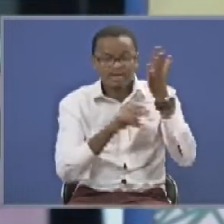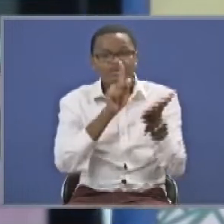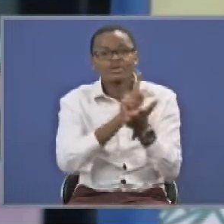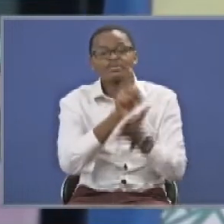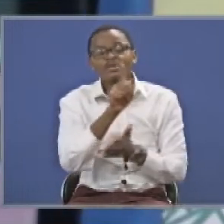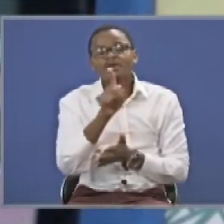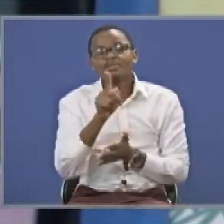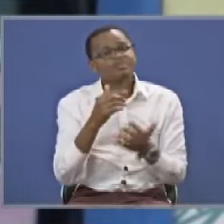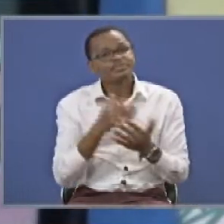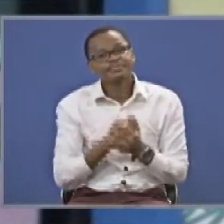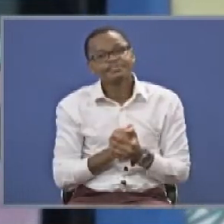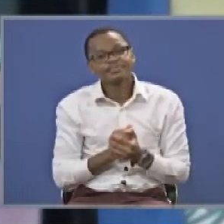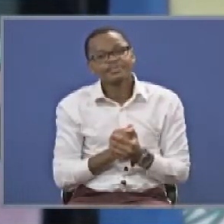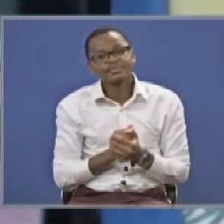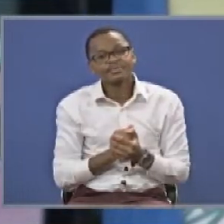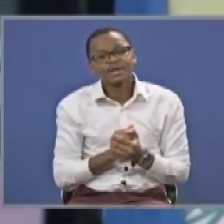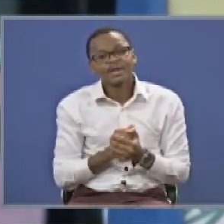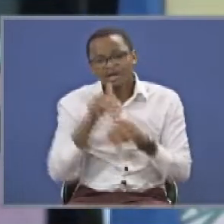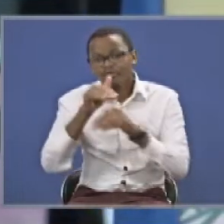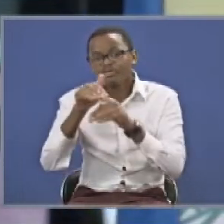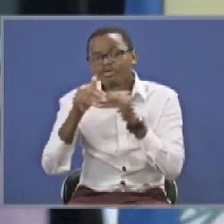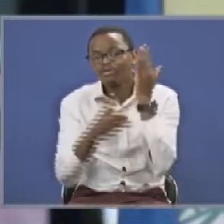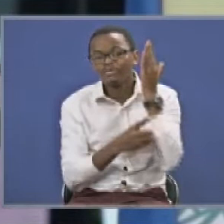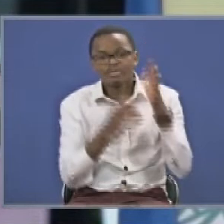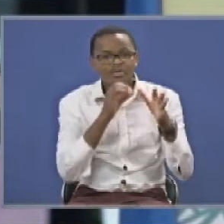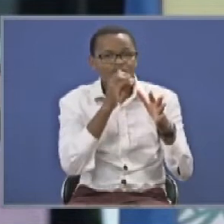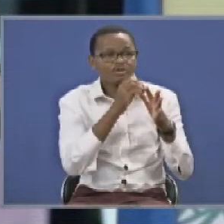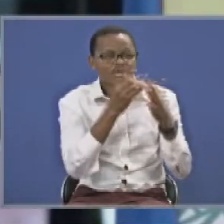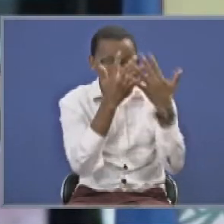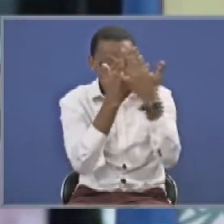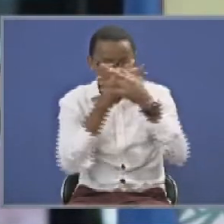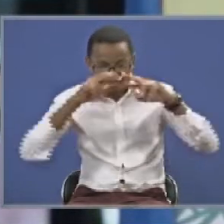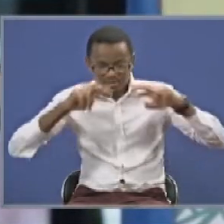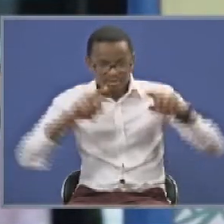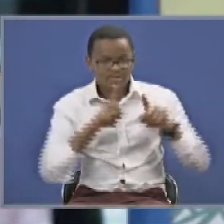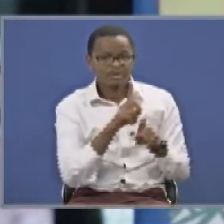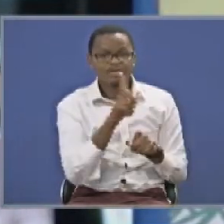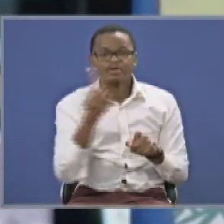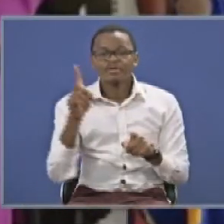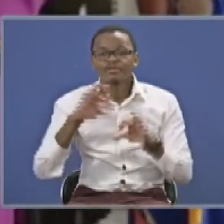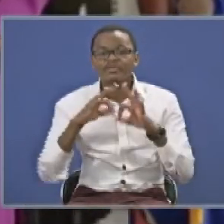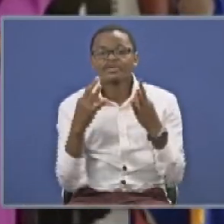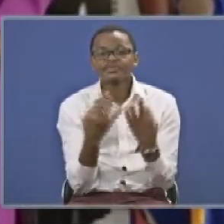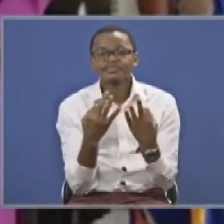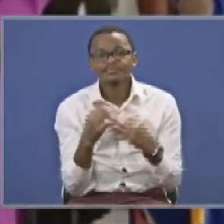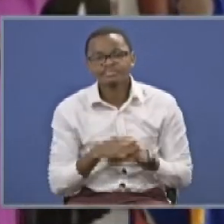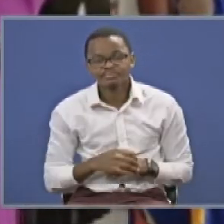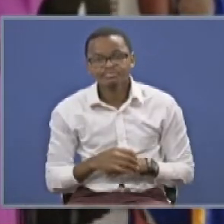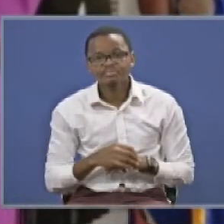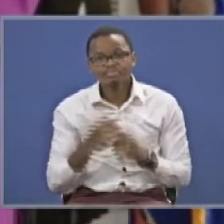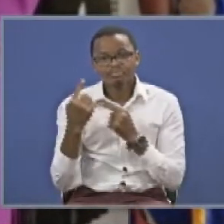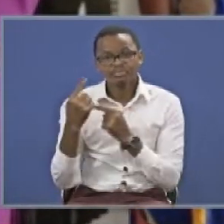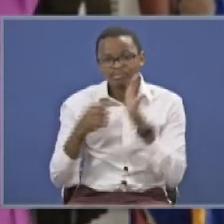je, atatii amri ama baada ya usiku ataanza kutangatanga hapa na pale pale kwa familia?